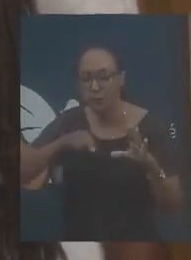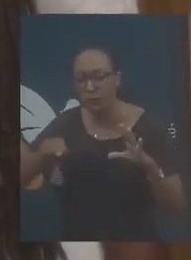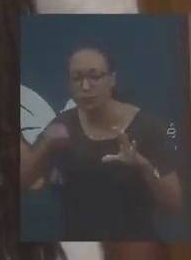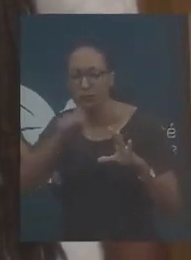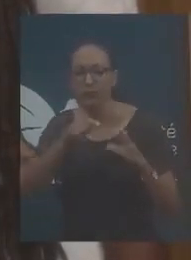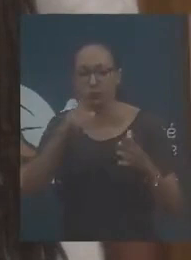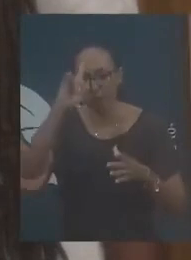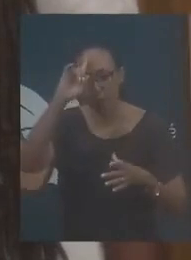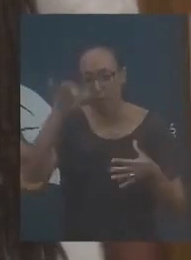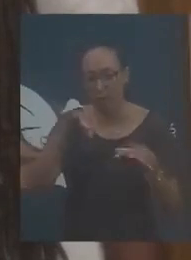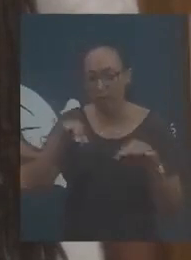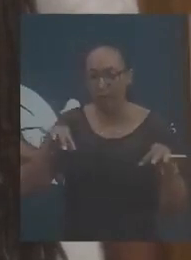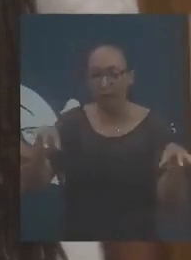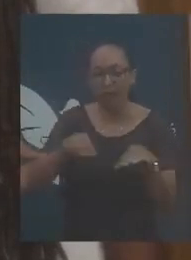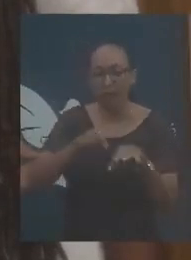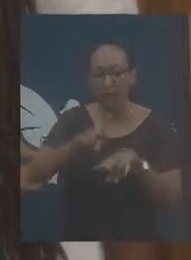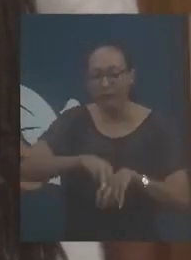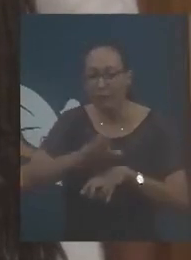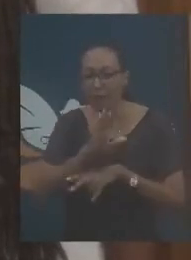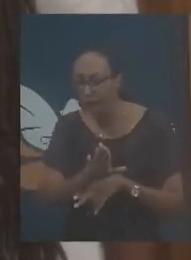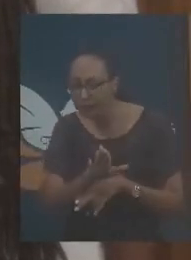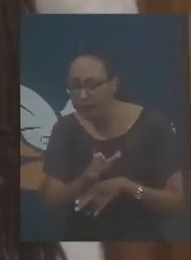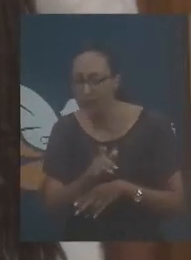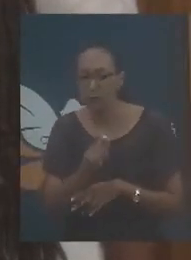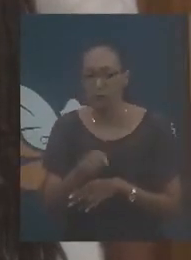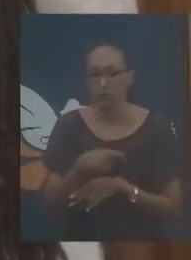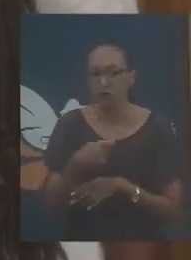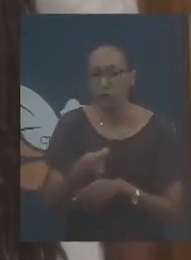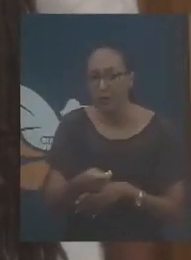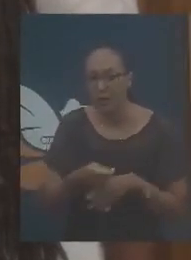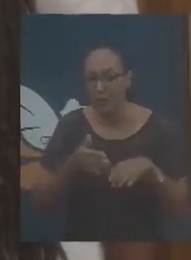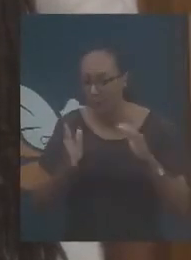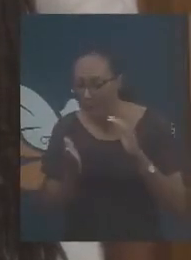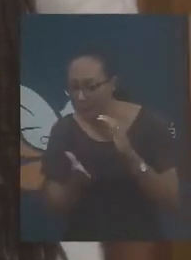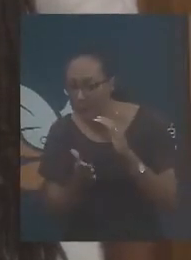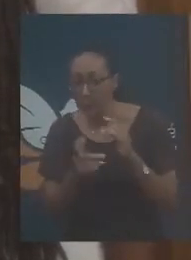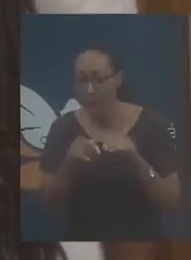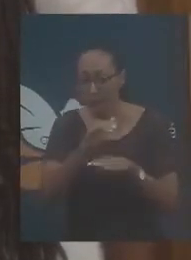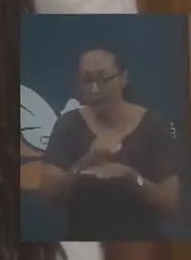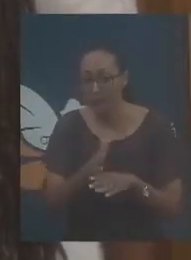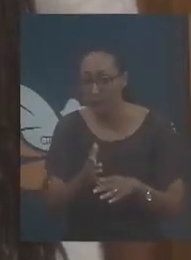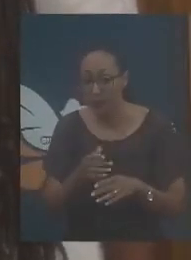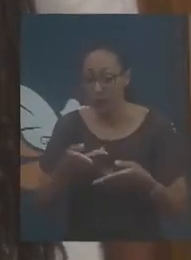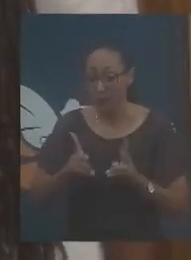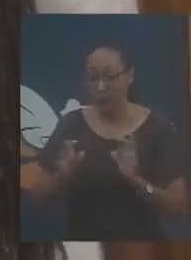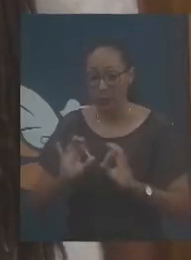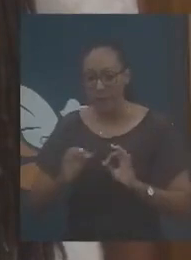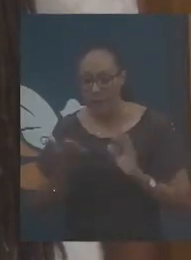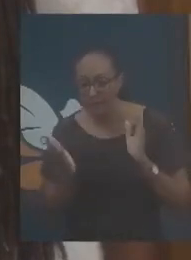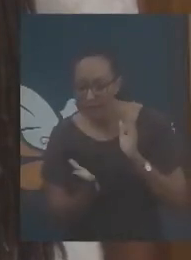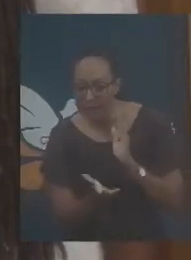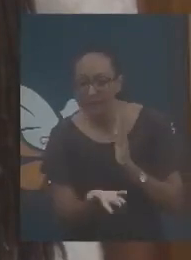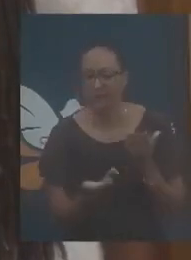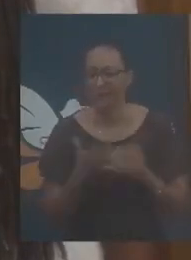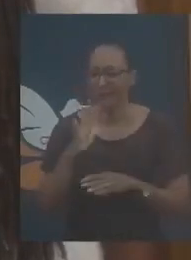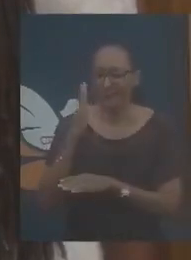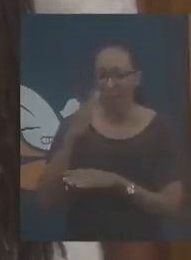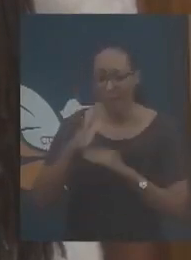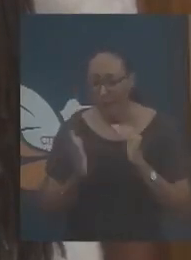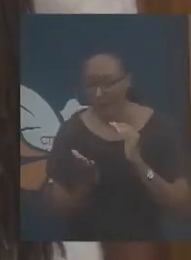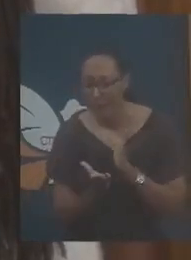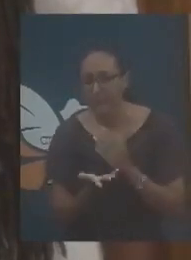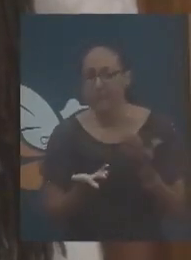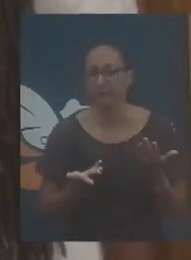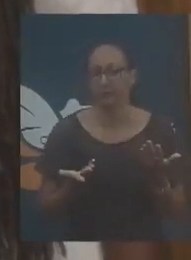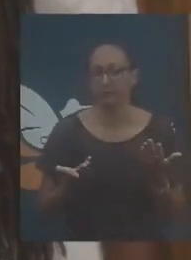que les terres agricoles qui sont censées ne pas être défrichées sont défrichées sans aucune autorisation. Les arbres sont coupés